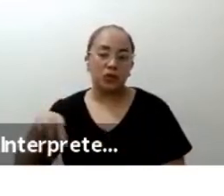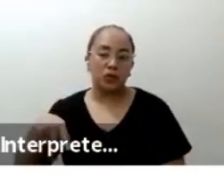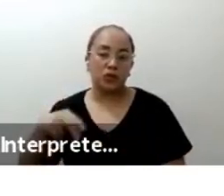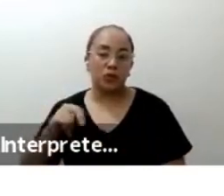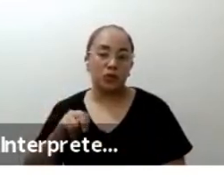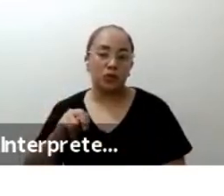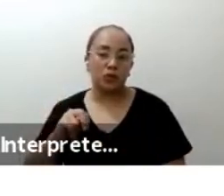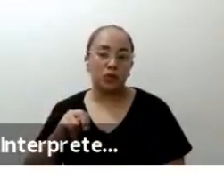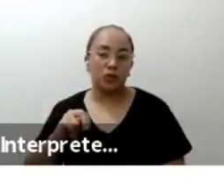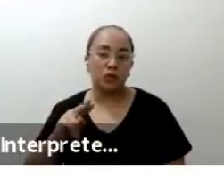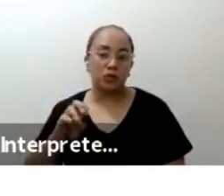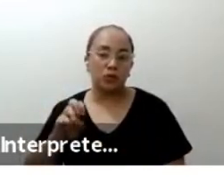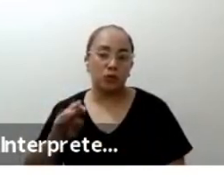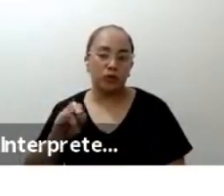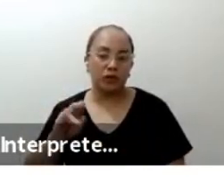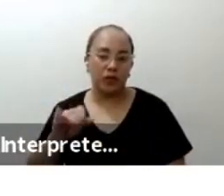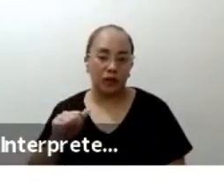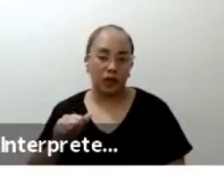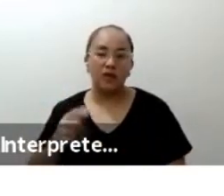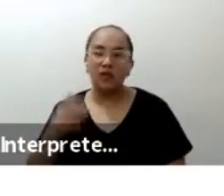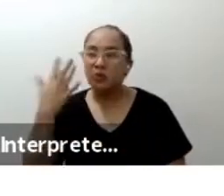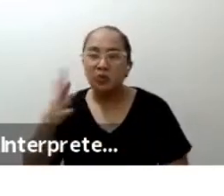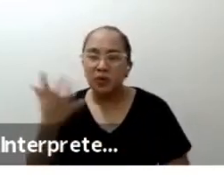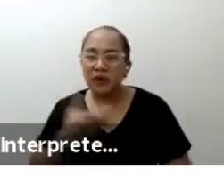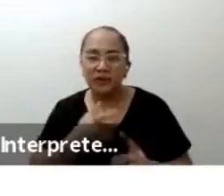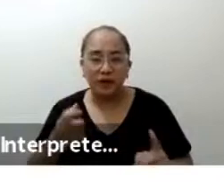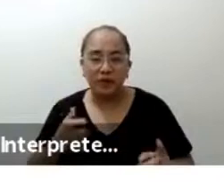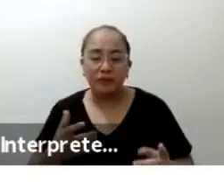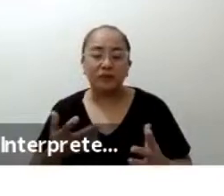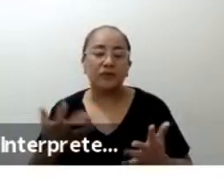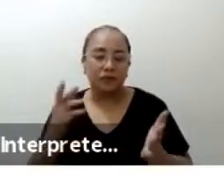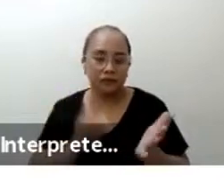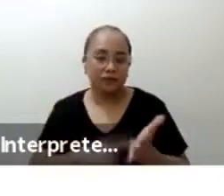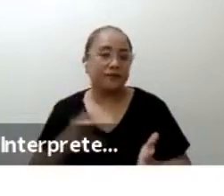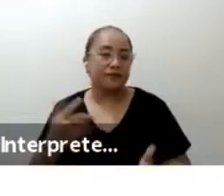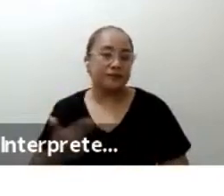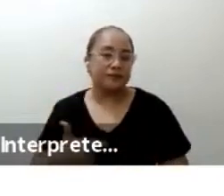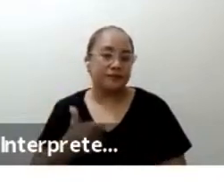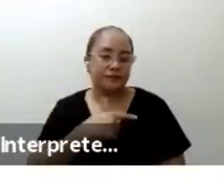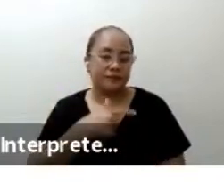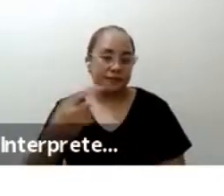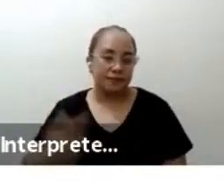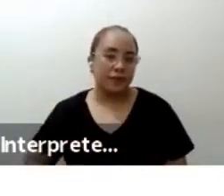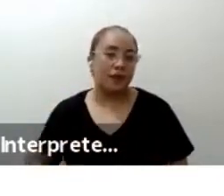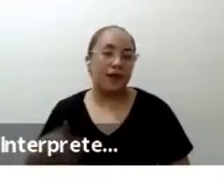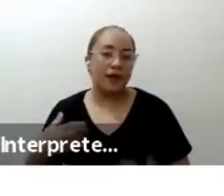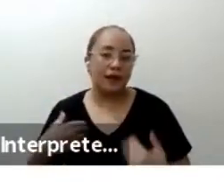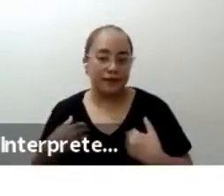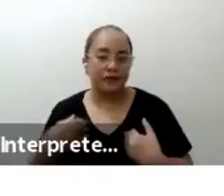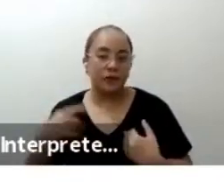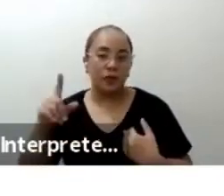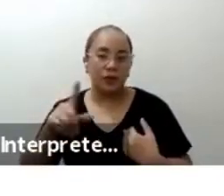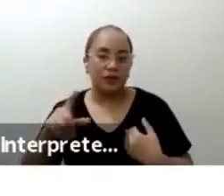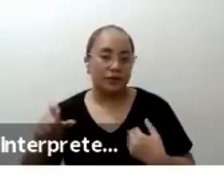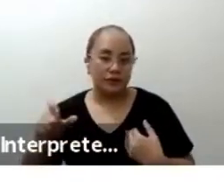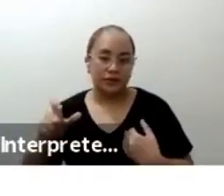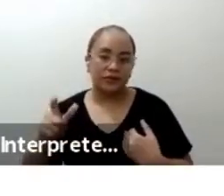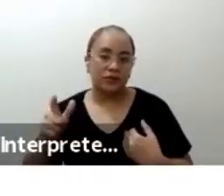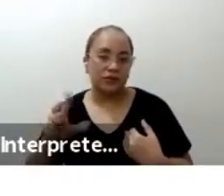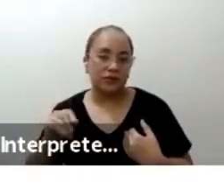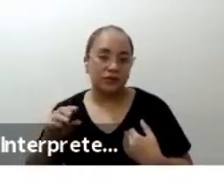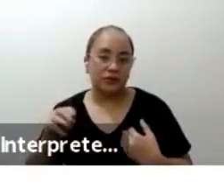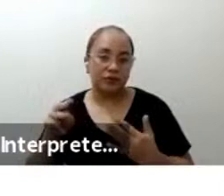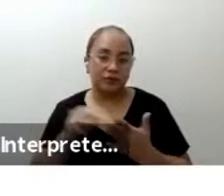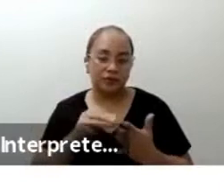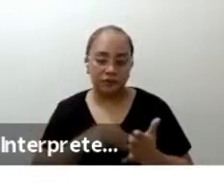unknown origin was first reported in China, ay umabot na sa 150 million